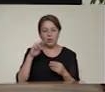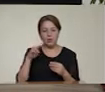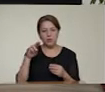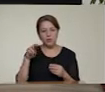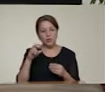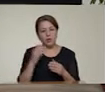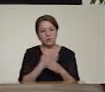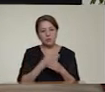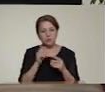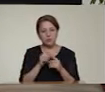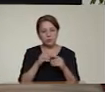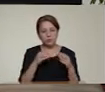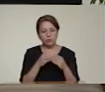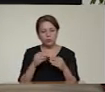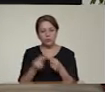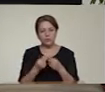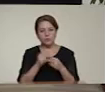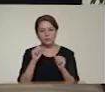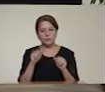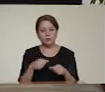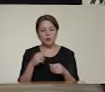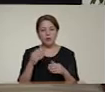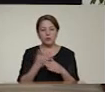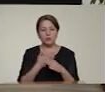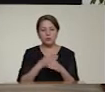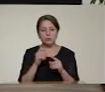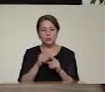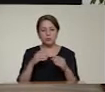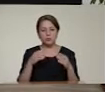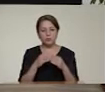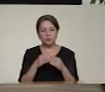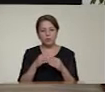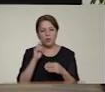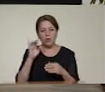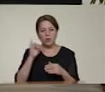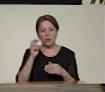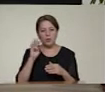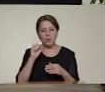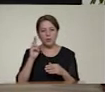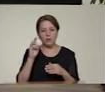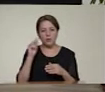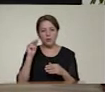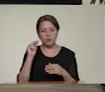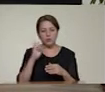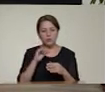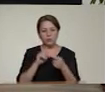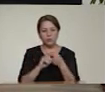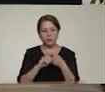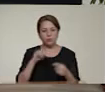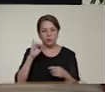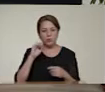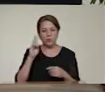so'z turkumlarini ham o'rganishimiz mumkin. Yordamchi so'z turkumlariga kömekçi, bağlaucu, yükleme